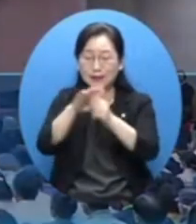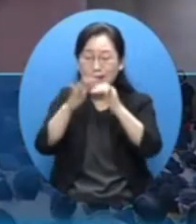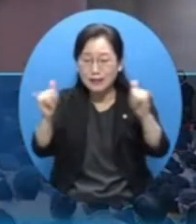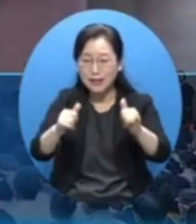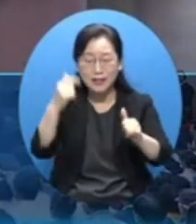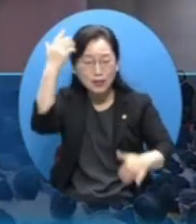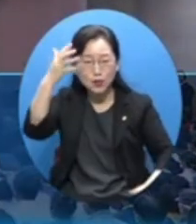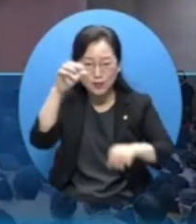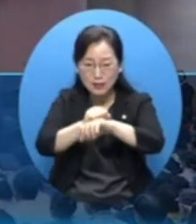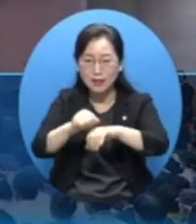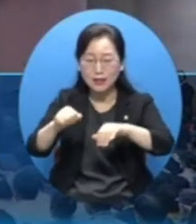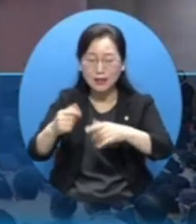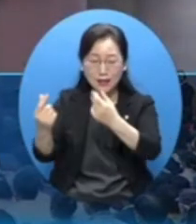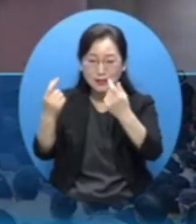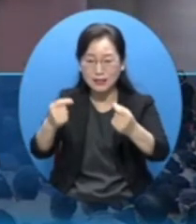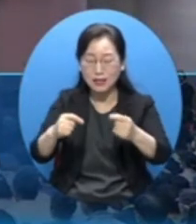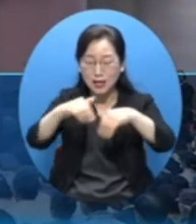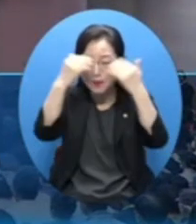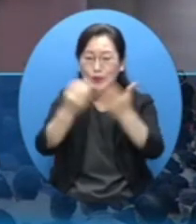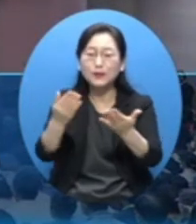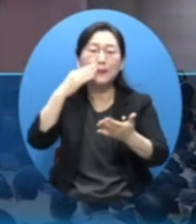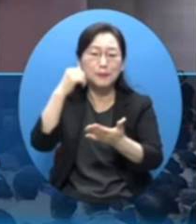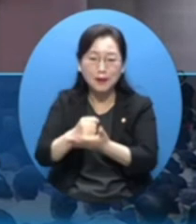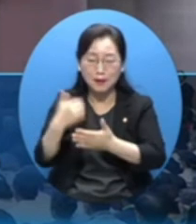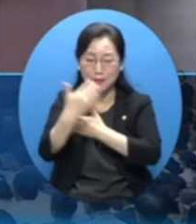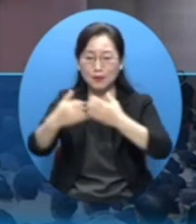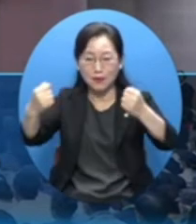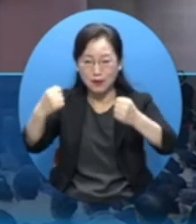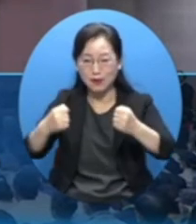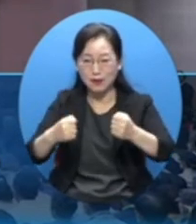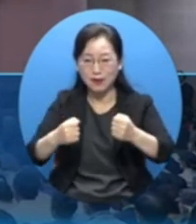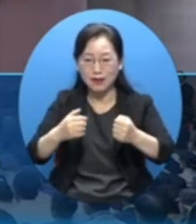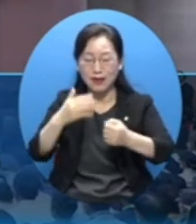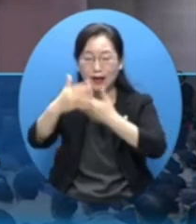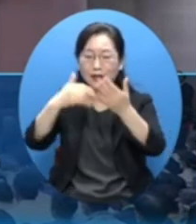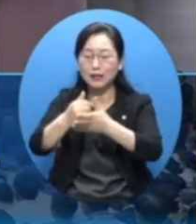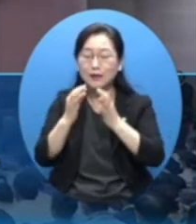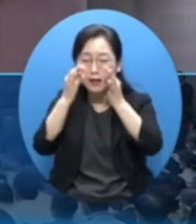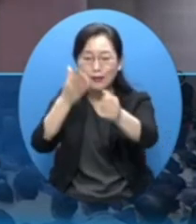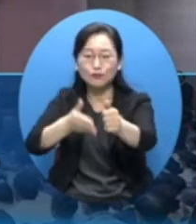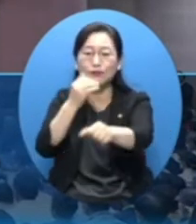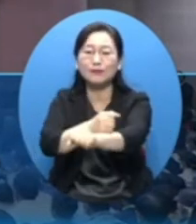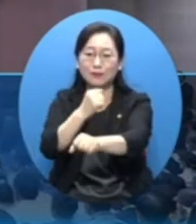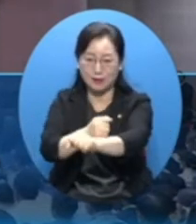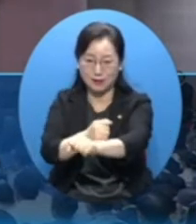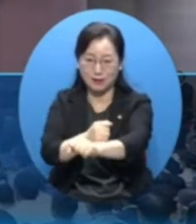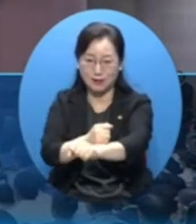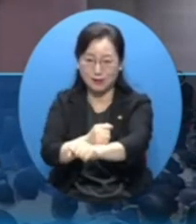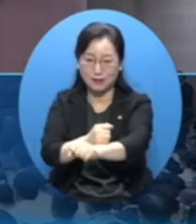자여 내 영혼이 잘됨같이 내가 범사에 달리며 강렬하기를 내가 간구하노라